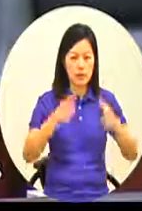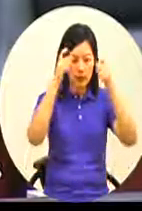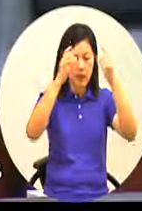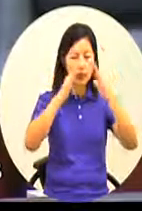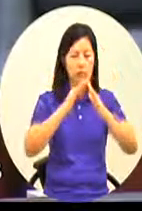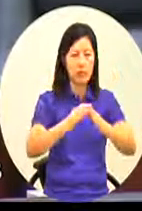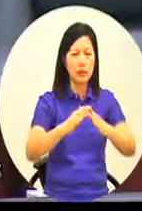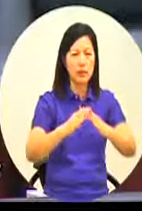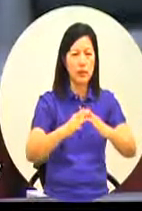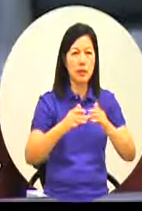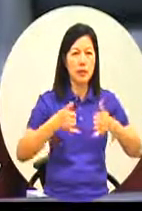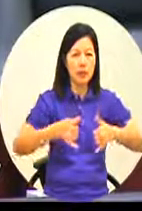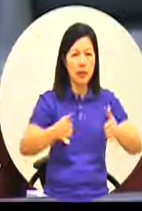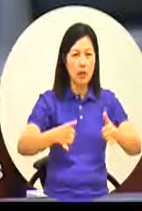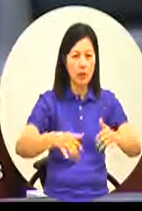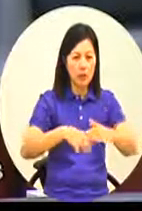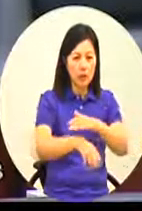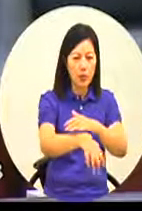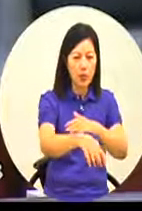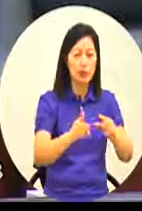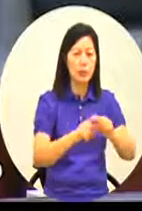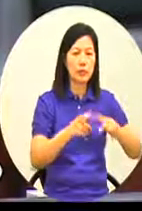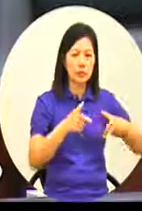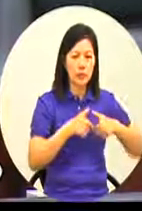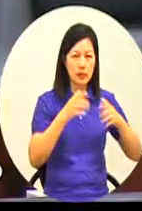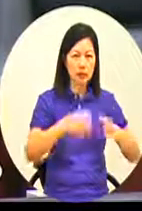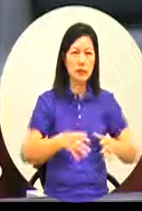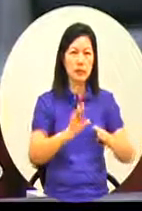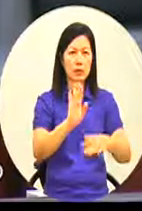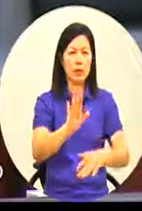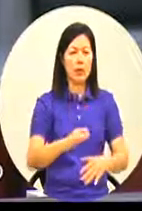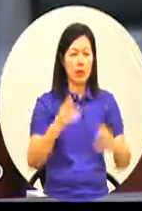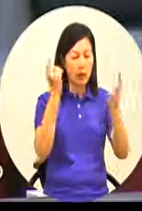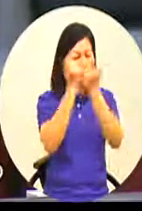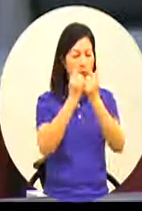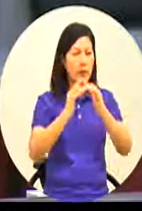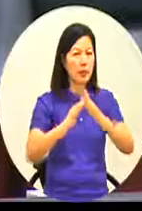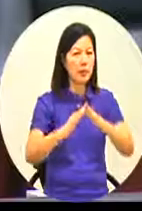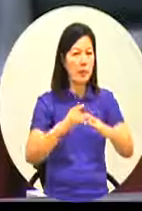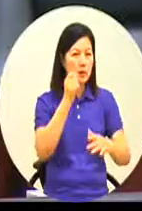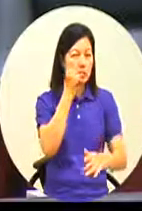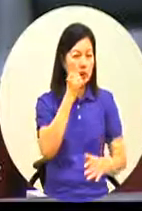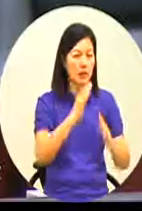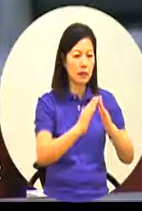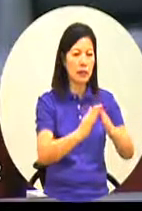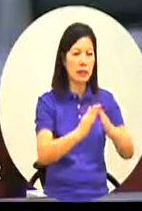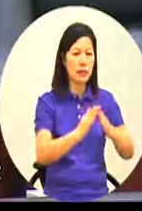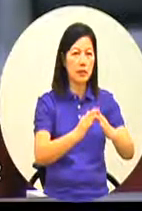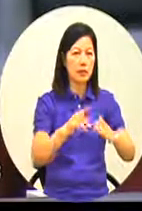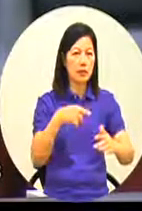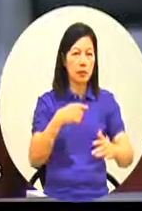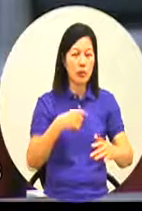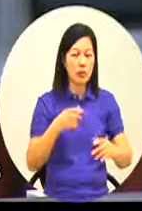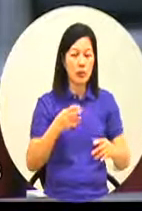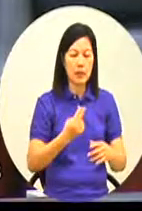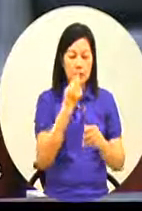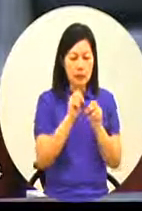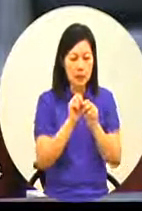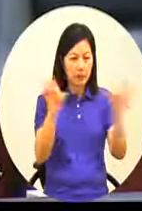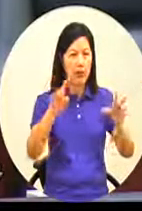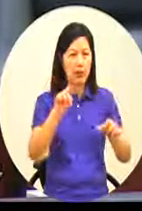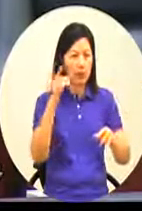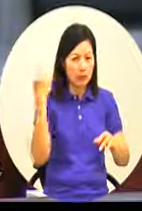挖掘管理中心嘛，好，那其实台北市跟台南市在我们弃报的那一年，他们